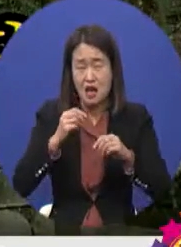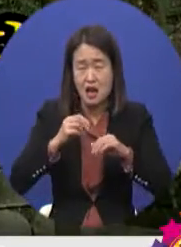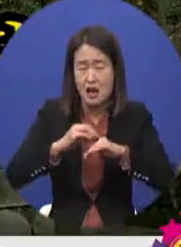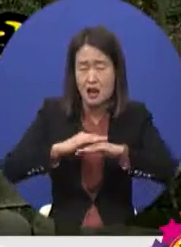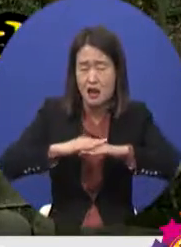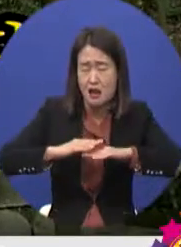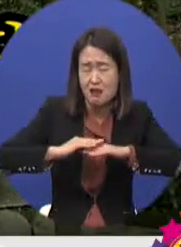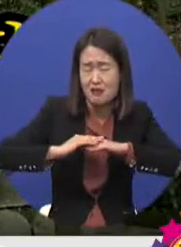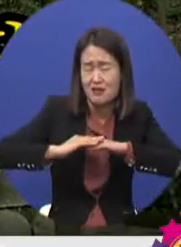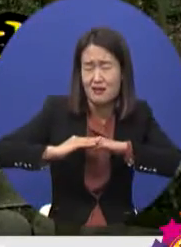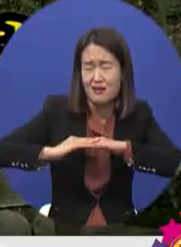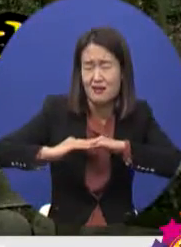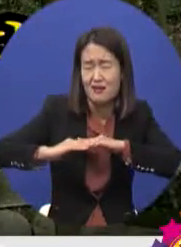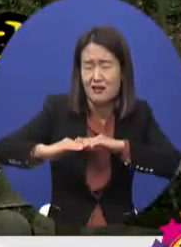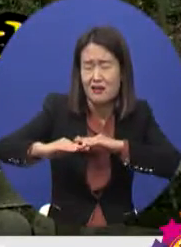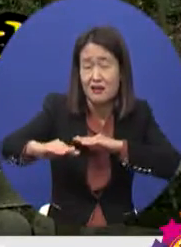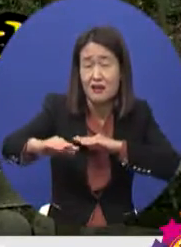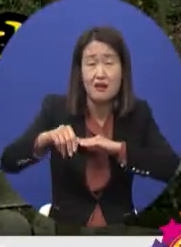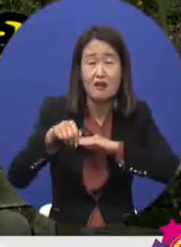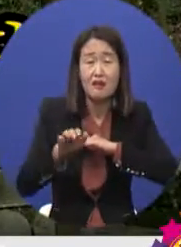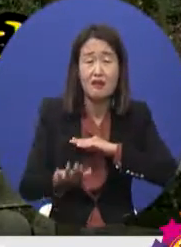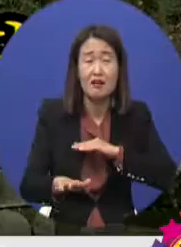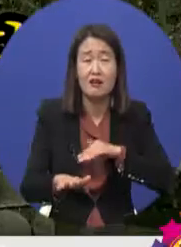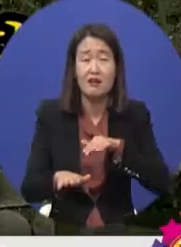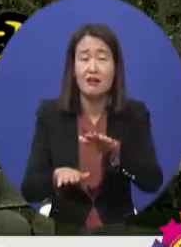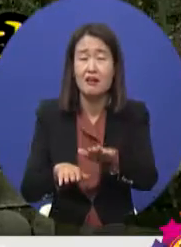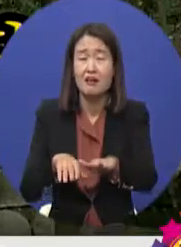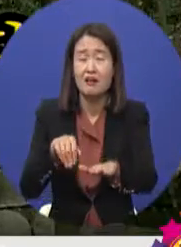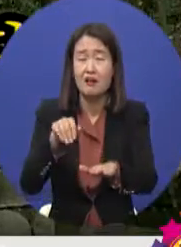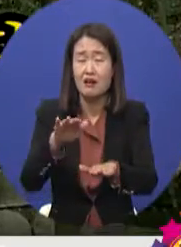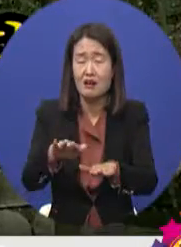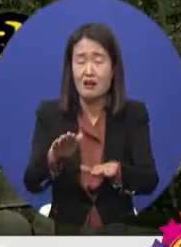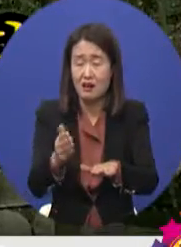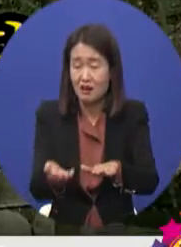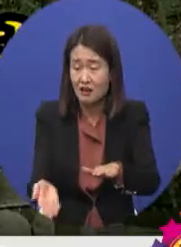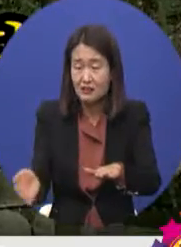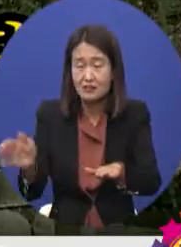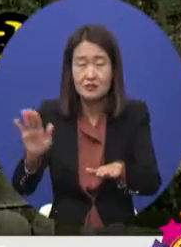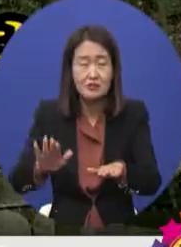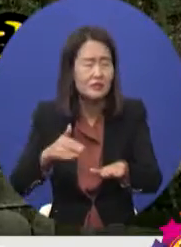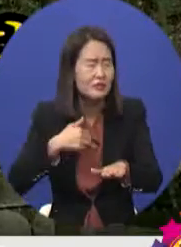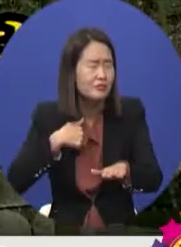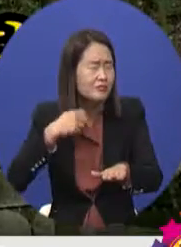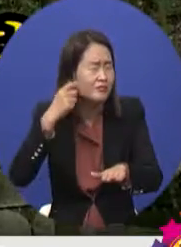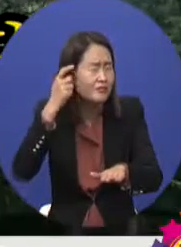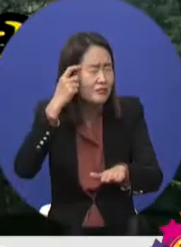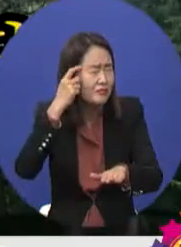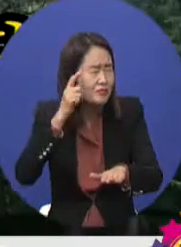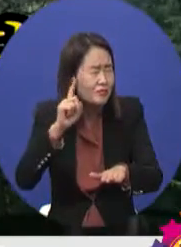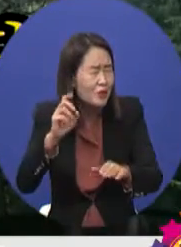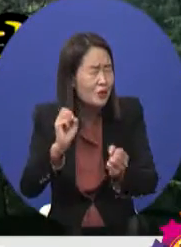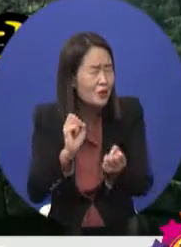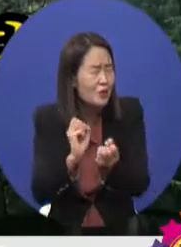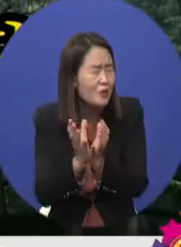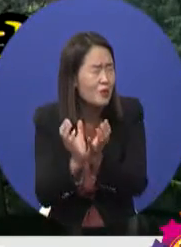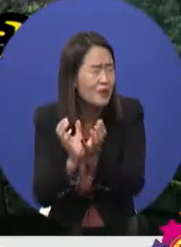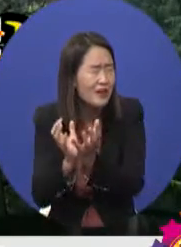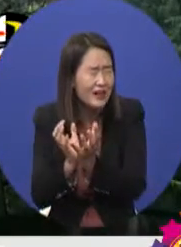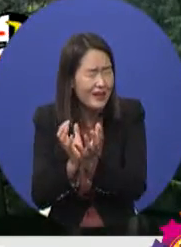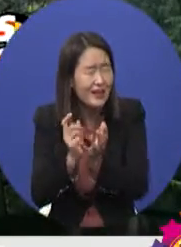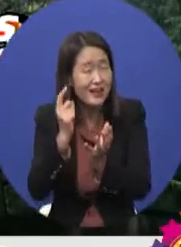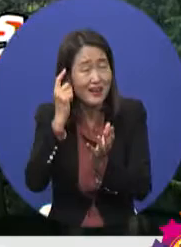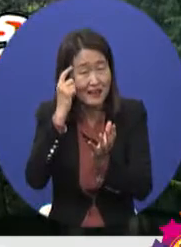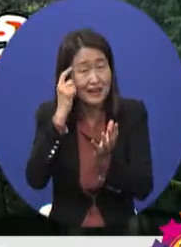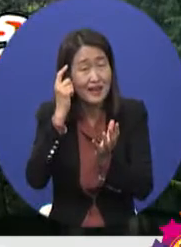사막을 걷는다 해도 꽃길이라 생각할 겁니다.